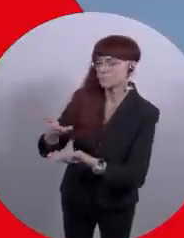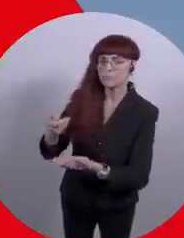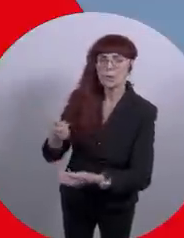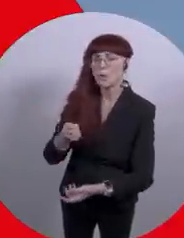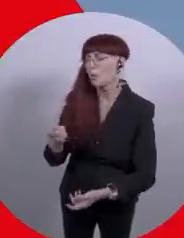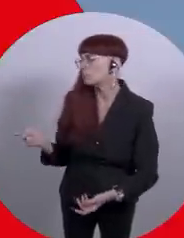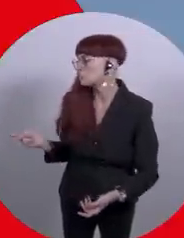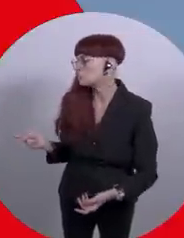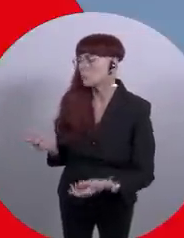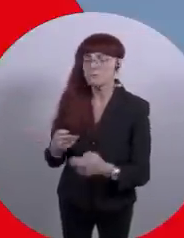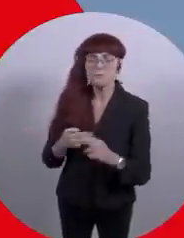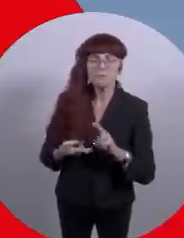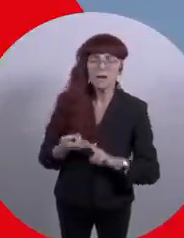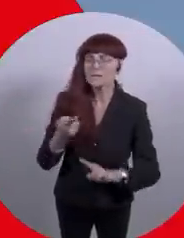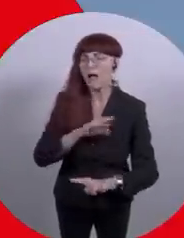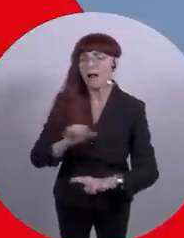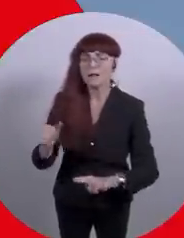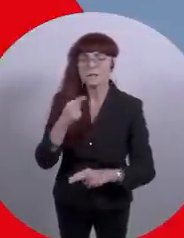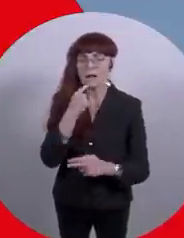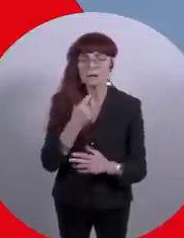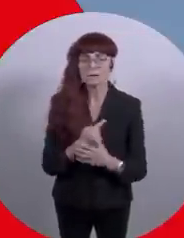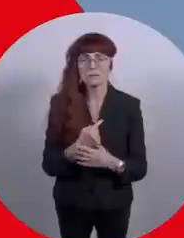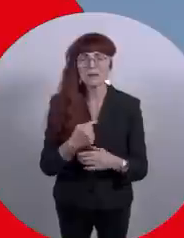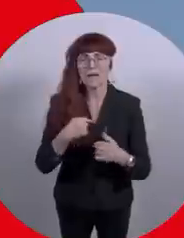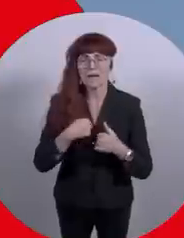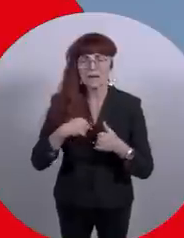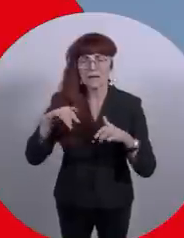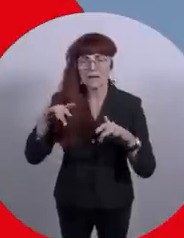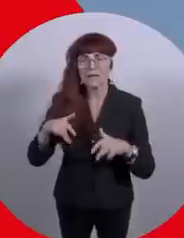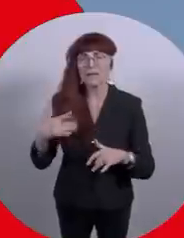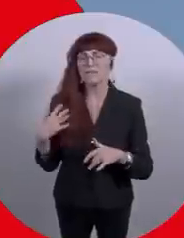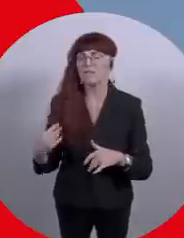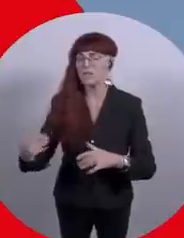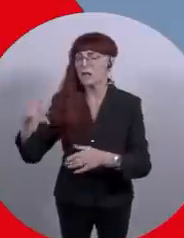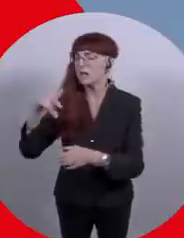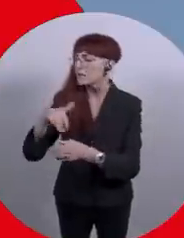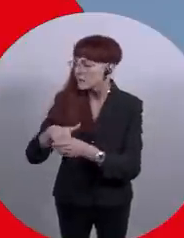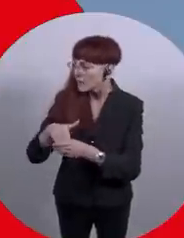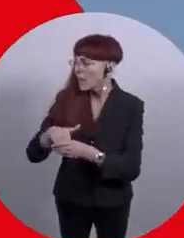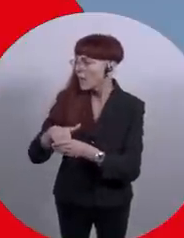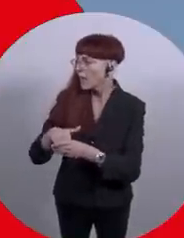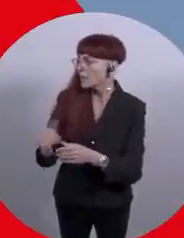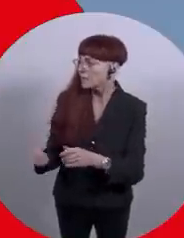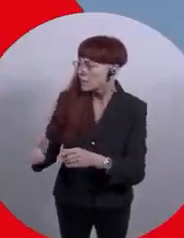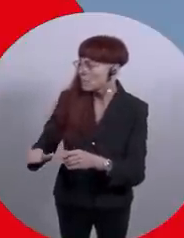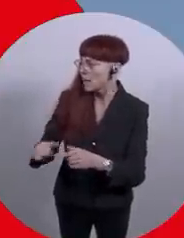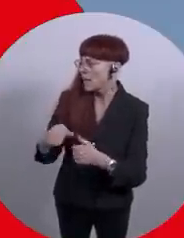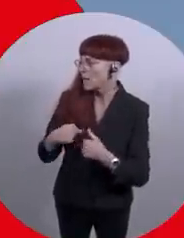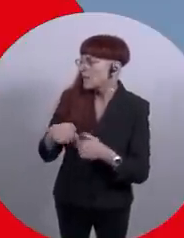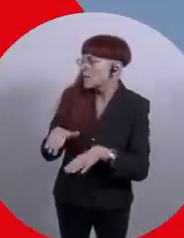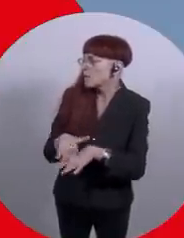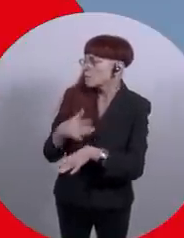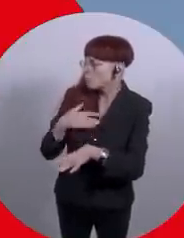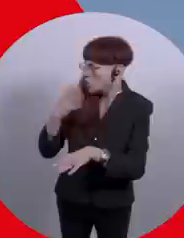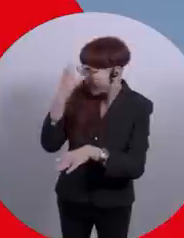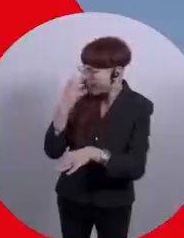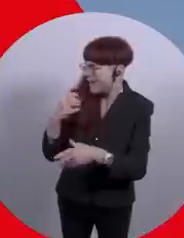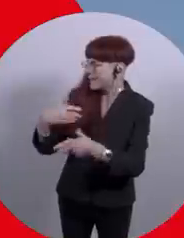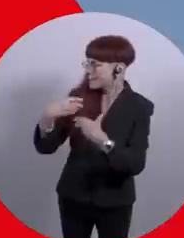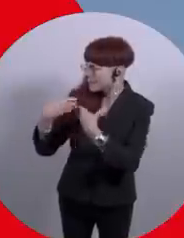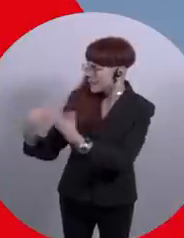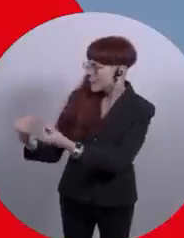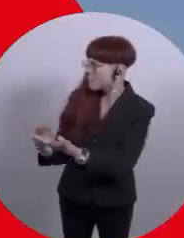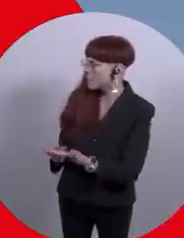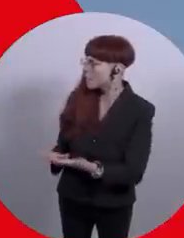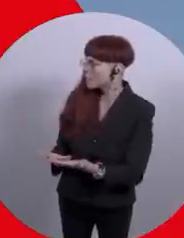Großteil von ihnen hat gesagt ich bin jetzt wieder dabei weil ich ernst genommen werde weil ich glaube